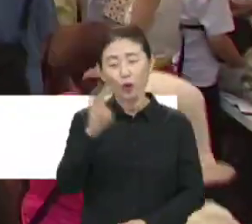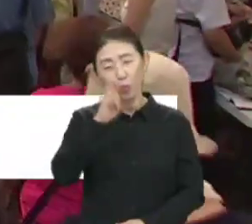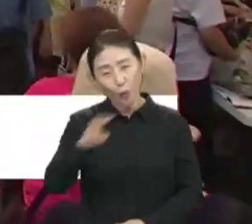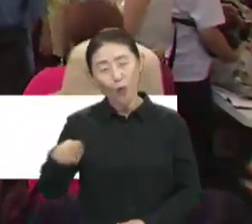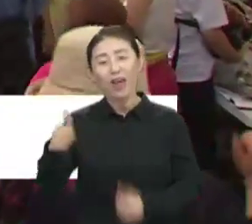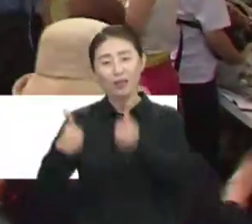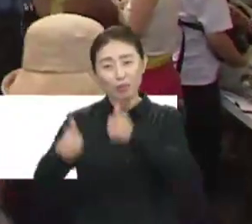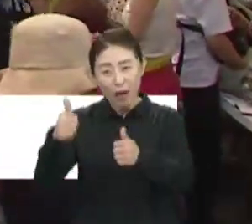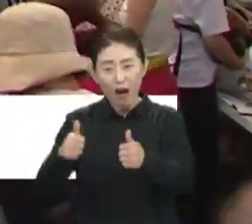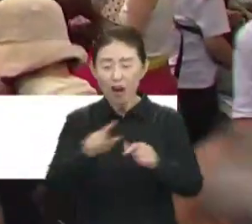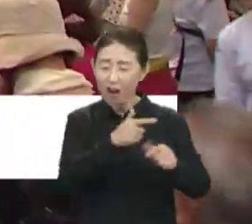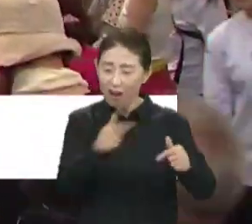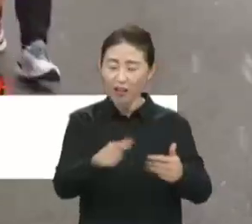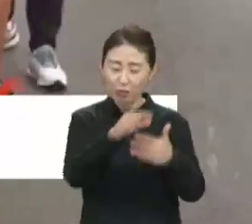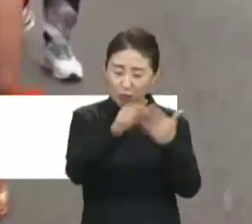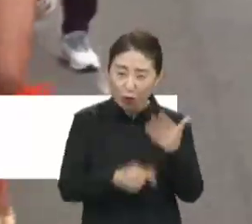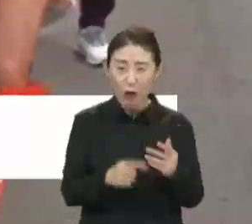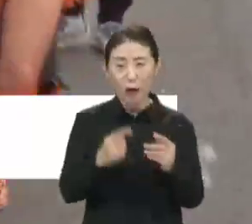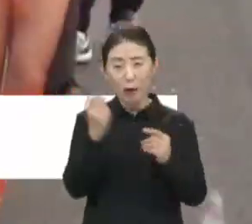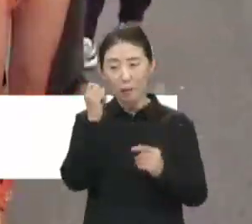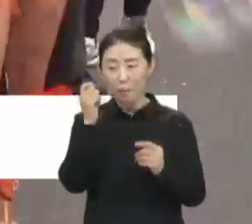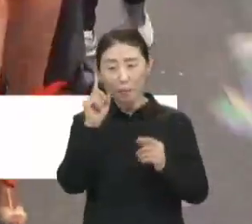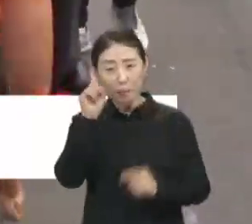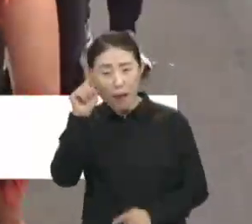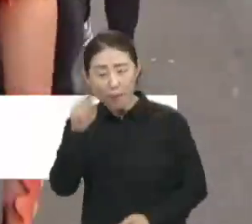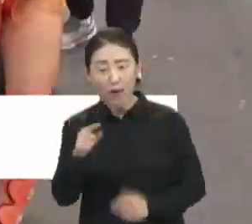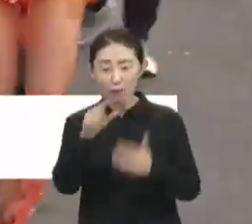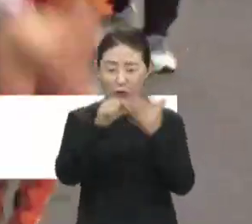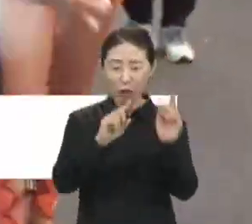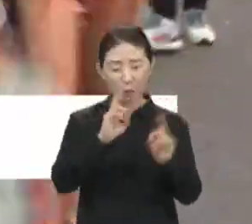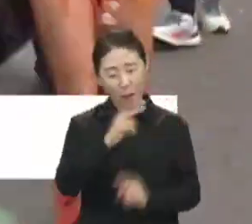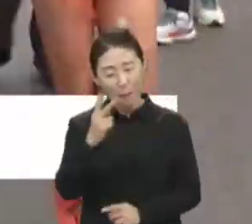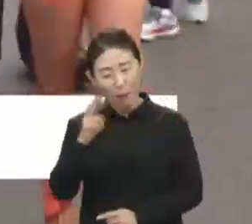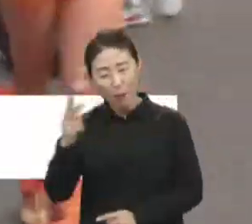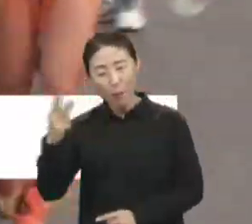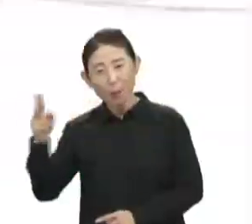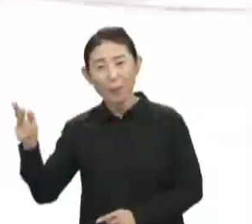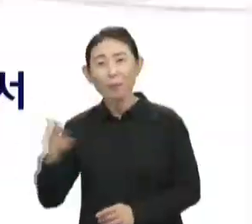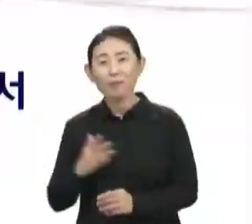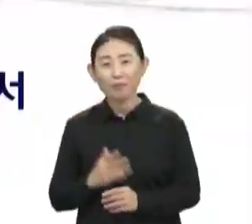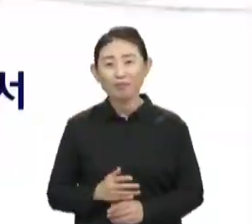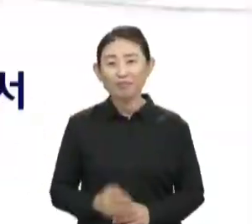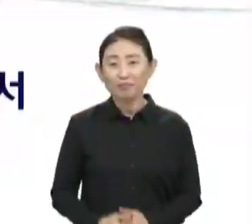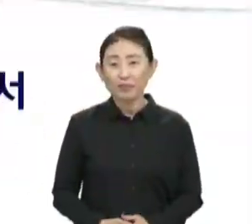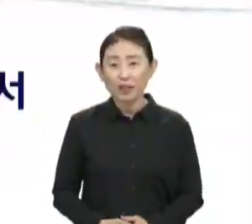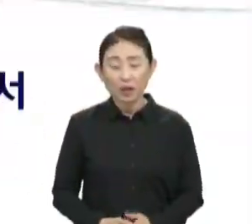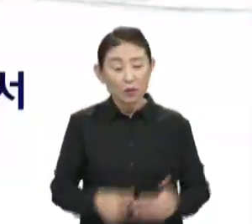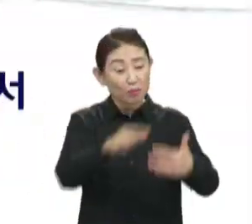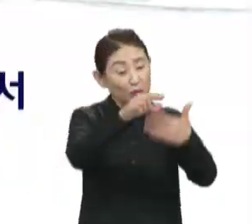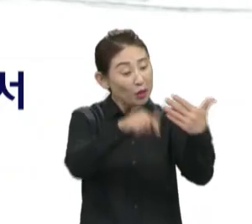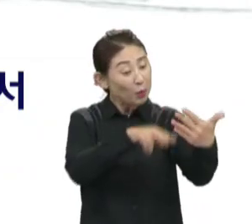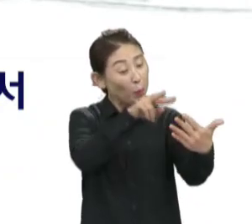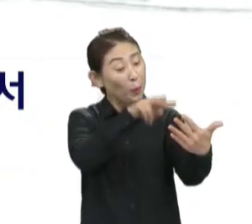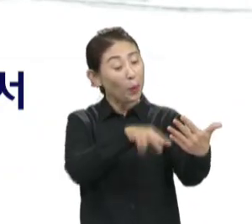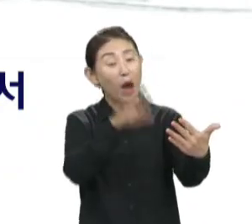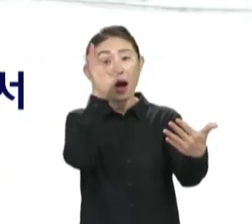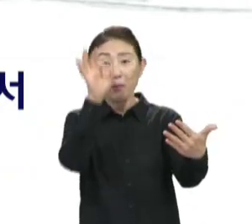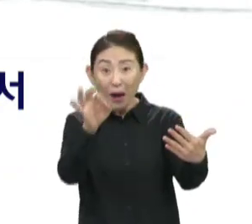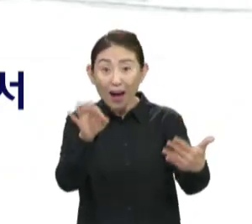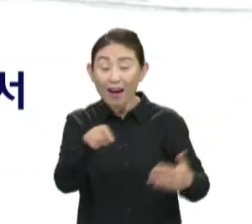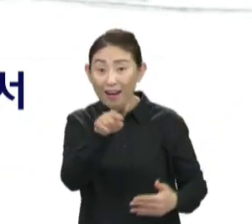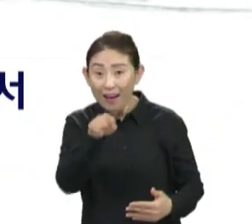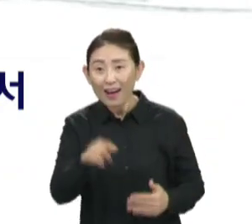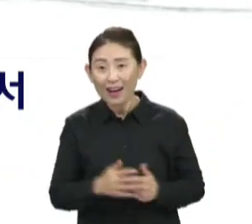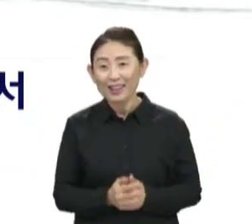롯데월드 퍼레이드단의 공연 등 매일 색다른 테마로 볼거리를 선사합니다. 프로그램 전체를 한번 보시고 시민들께서